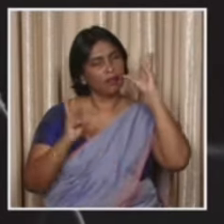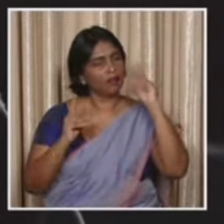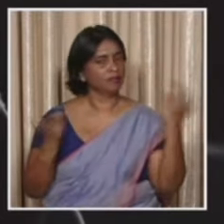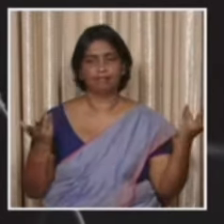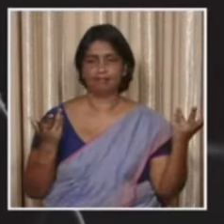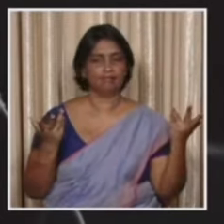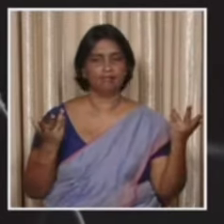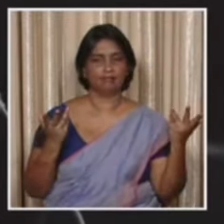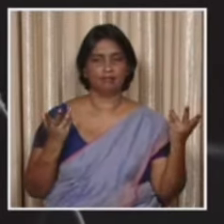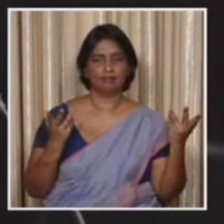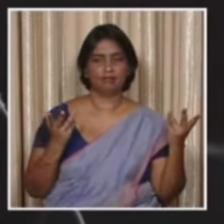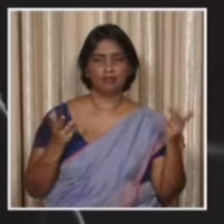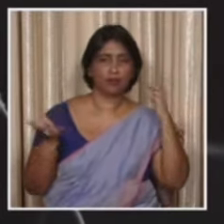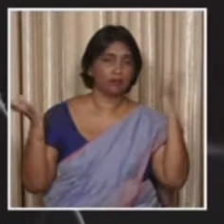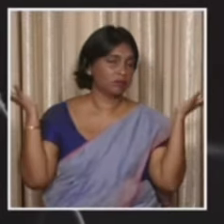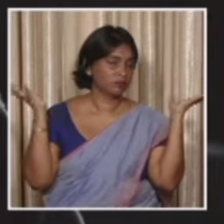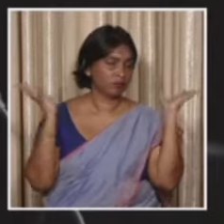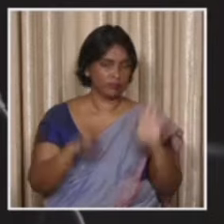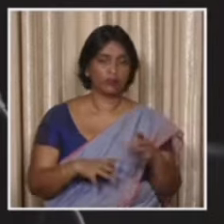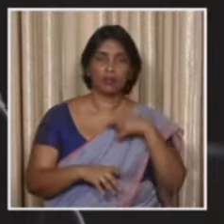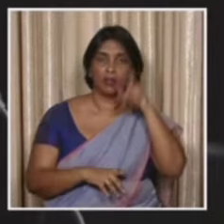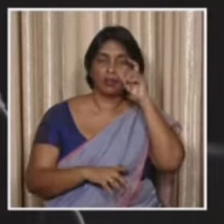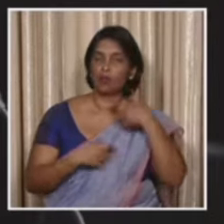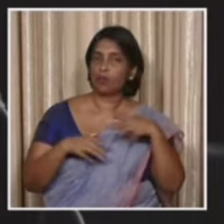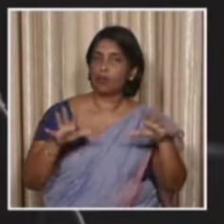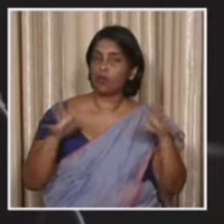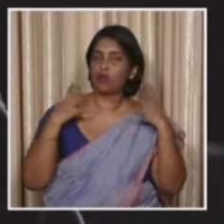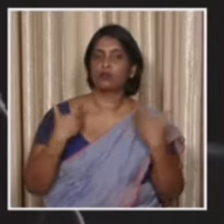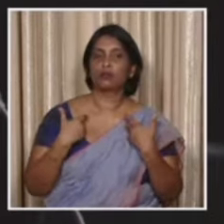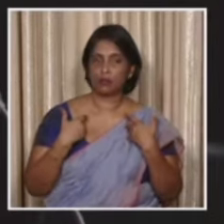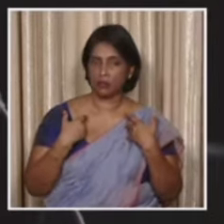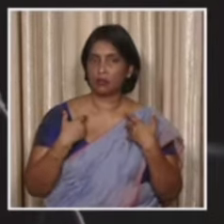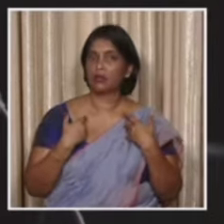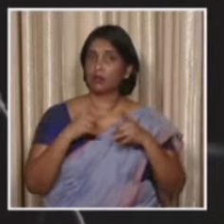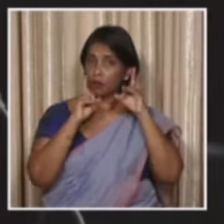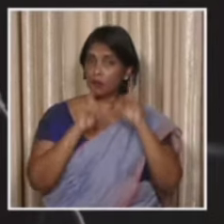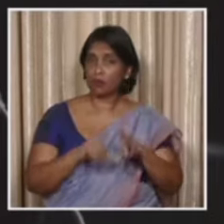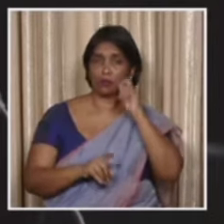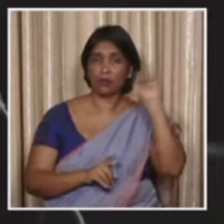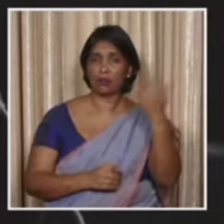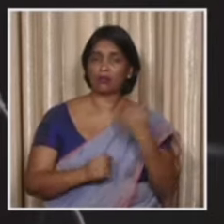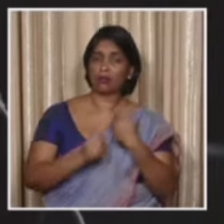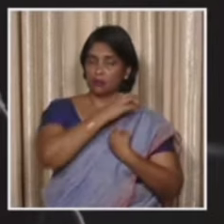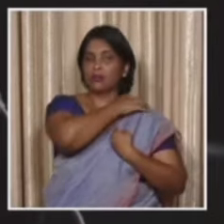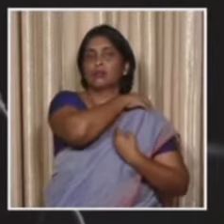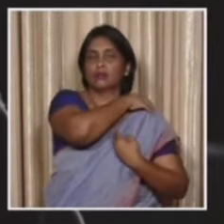கேலா எக்குனு ஆக்காரு தக்காம மாத் புதுமையில பத்துனா மெவனி ஜனப்பிரசாதேட்ட